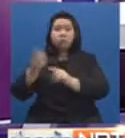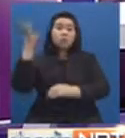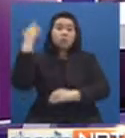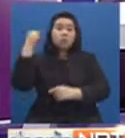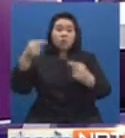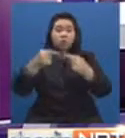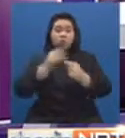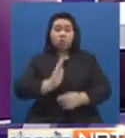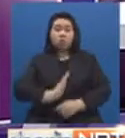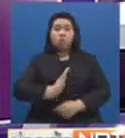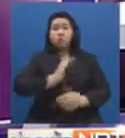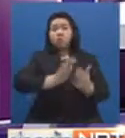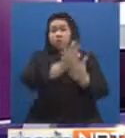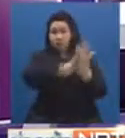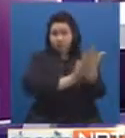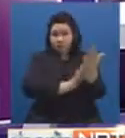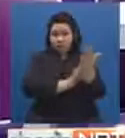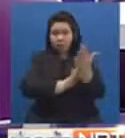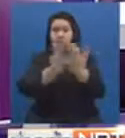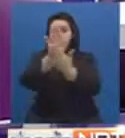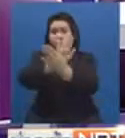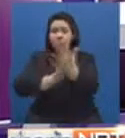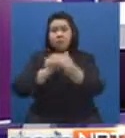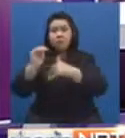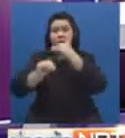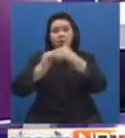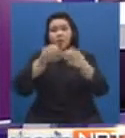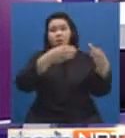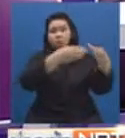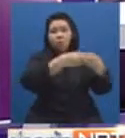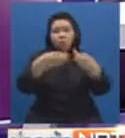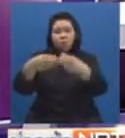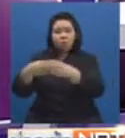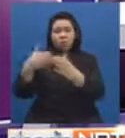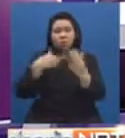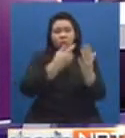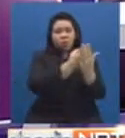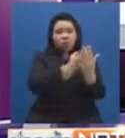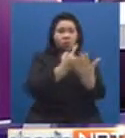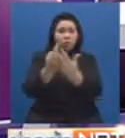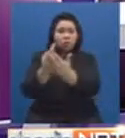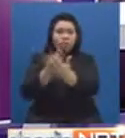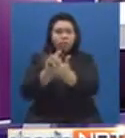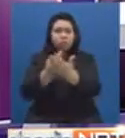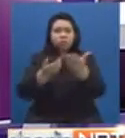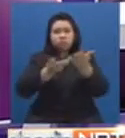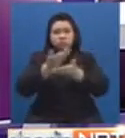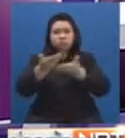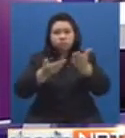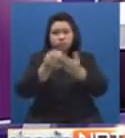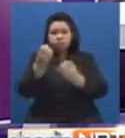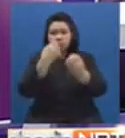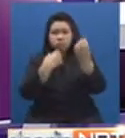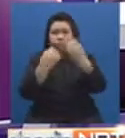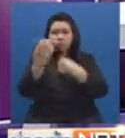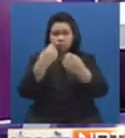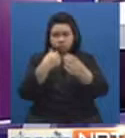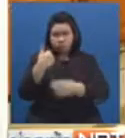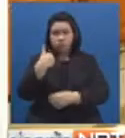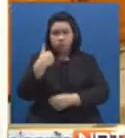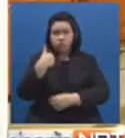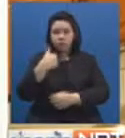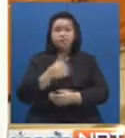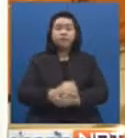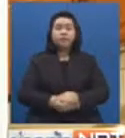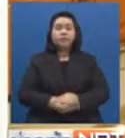ใจไทยแล้วก็พรรคชาติไทยพัฒนานะคะก็จะมีการส่งตัวแทนเข้าร่วมแสดงความคิดเห็นในที่ประชุมคณะกรรมาธิการยกร่างรัฐธรรมนูญ